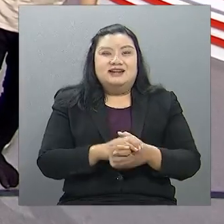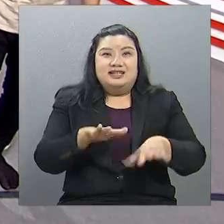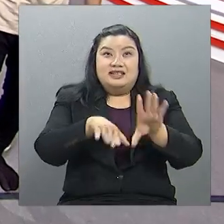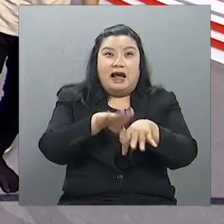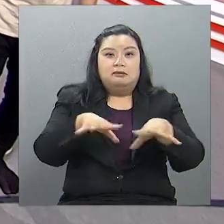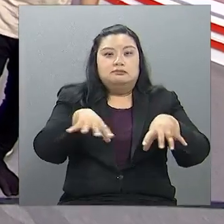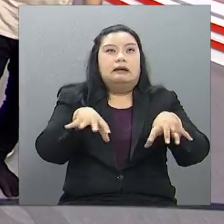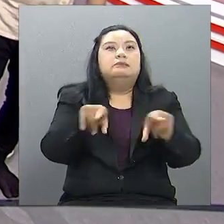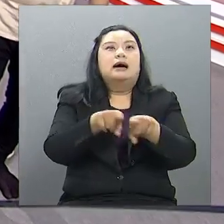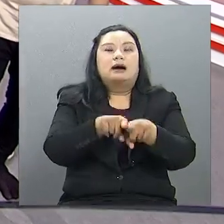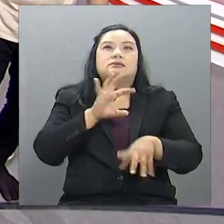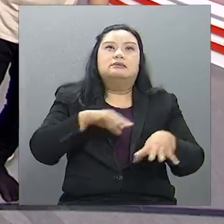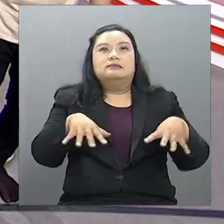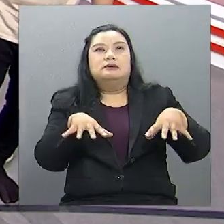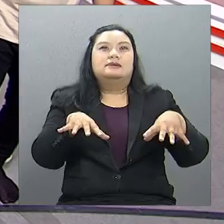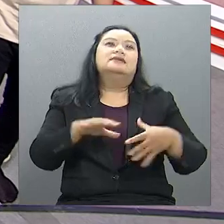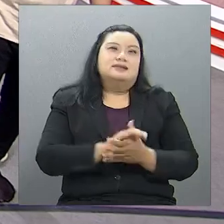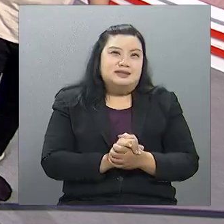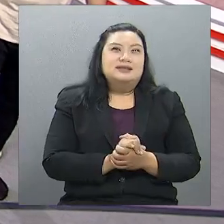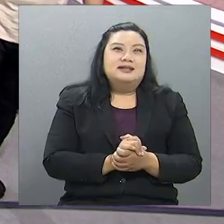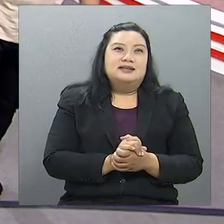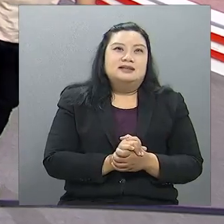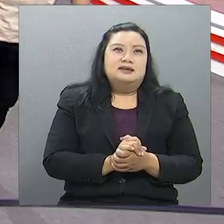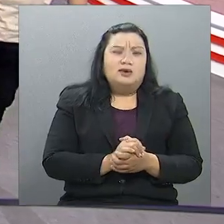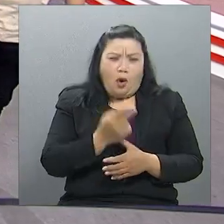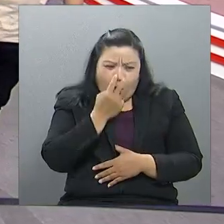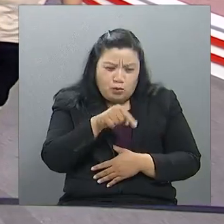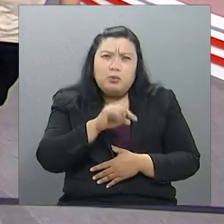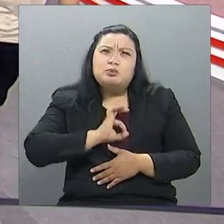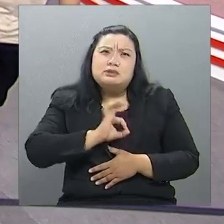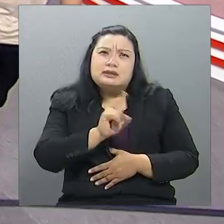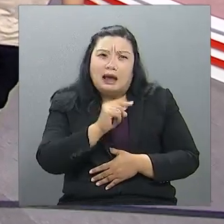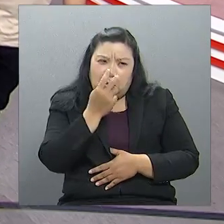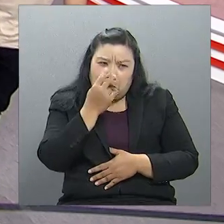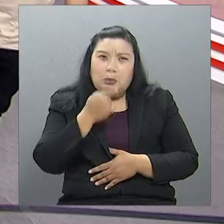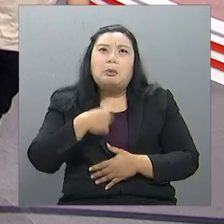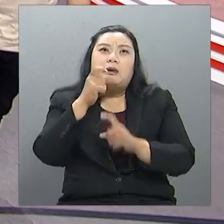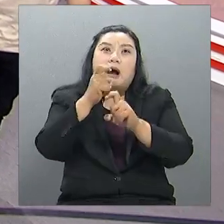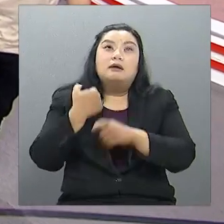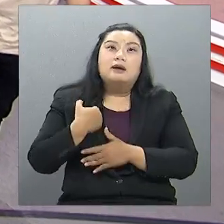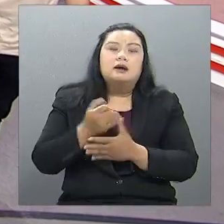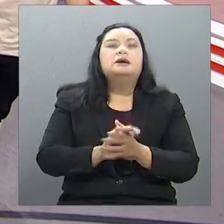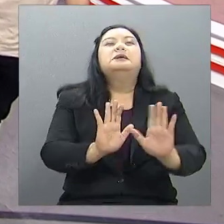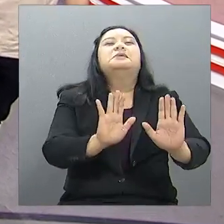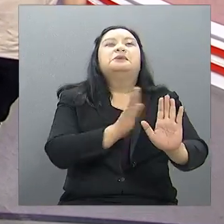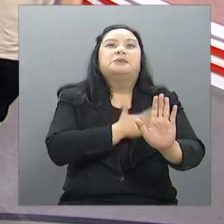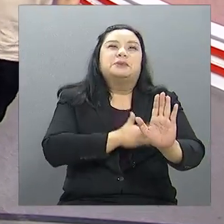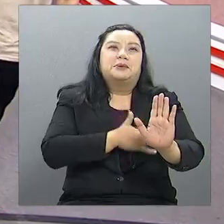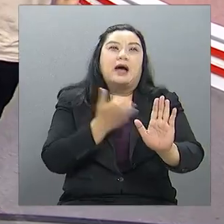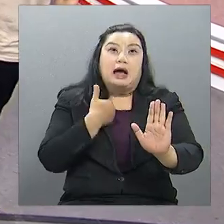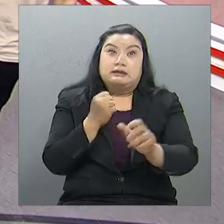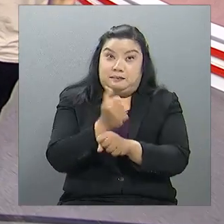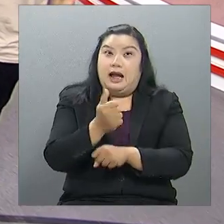หมพอีทำได้ดไม Yoga